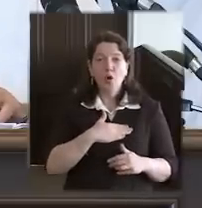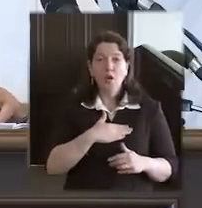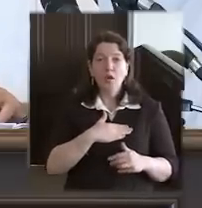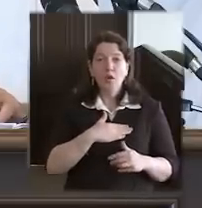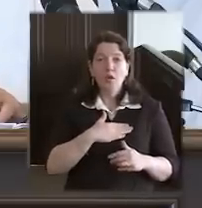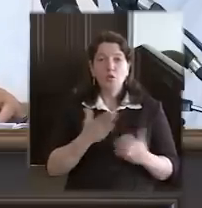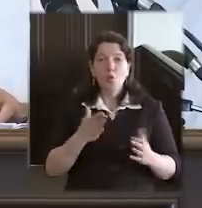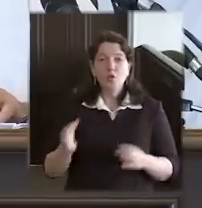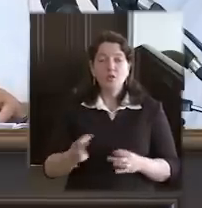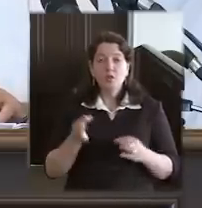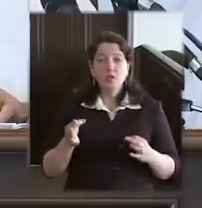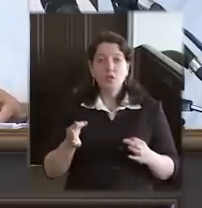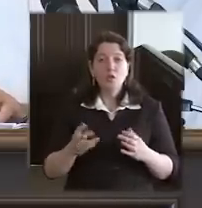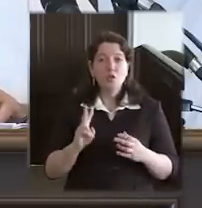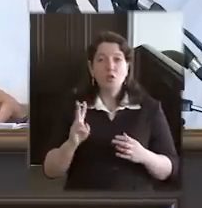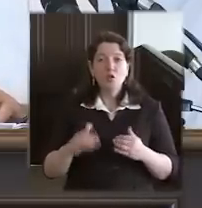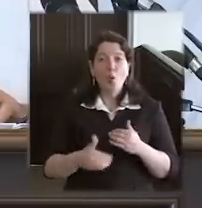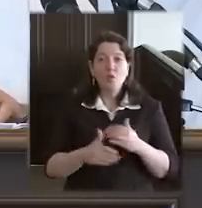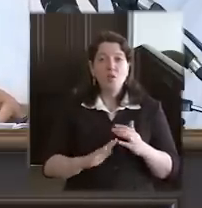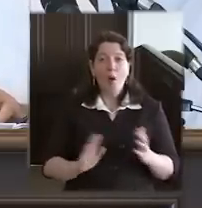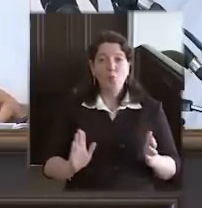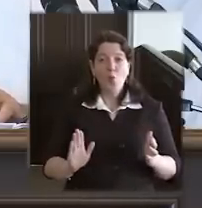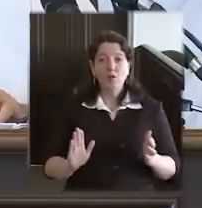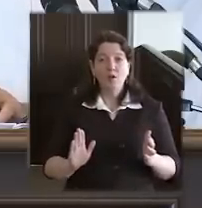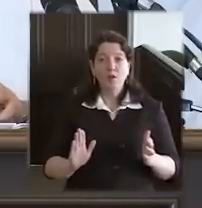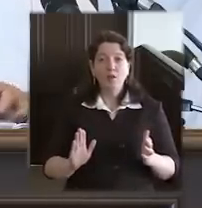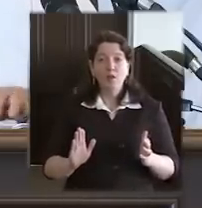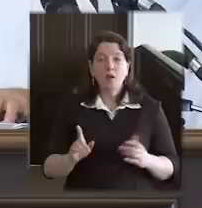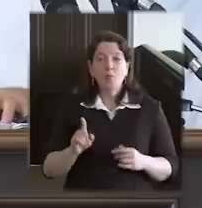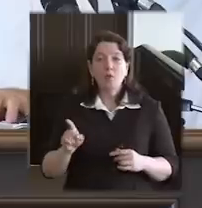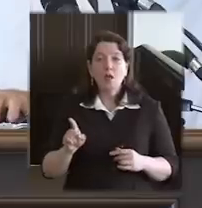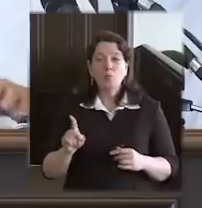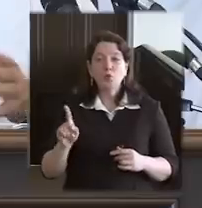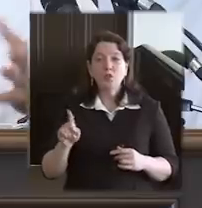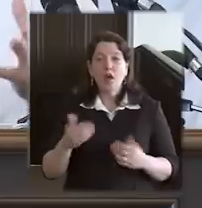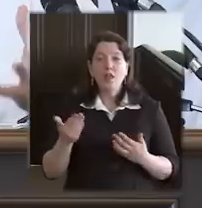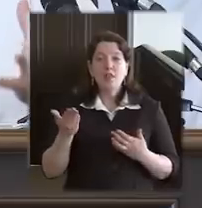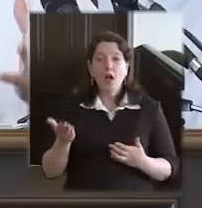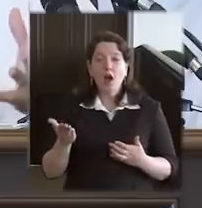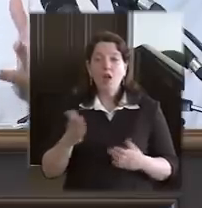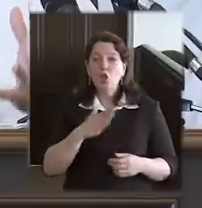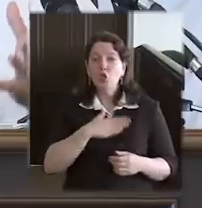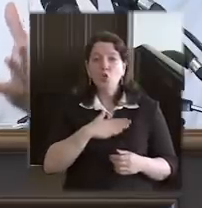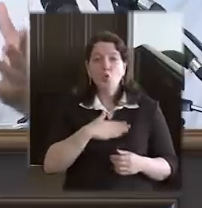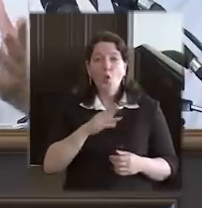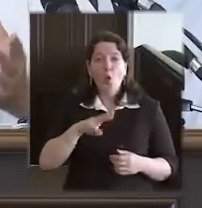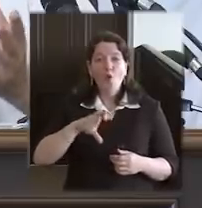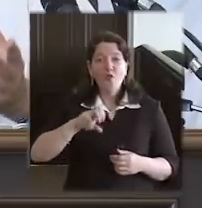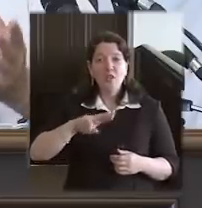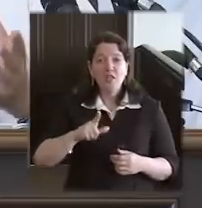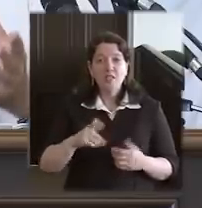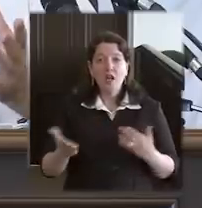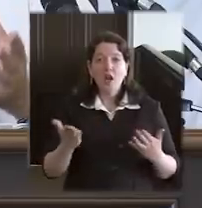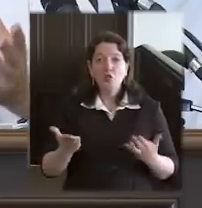то вам бы никакая верьянка не помогла бы. Тут же в обморок упали от той духовности,